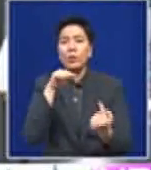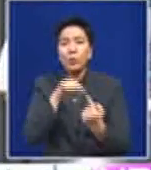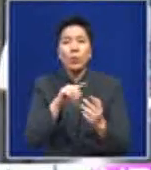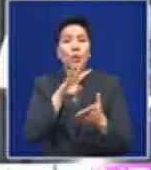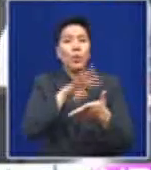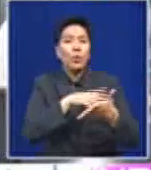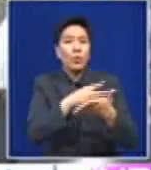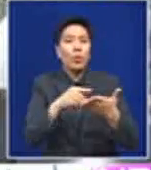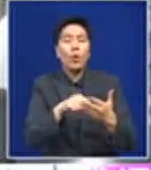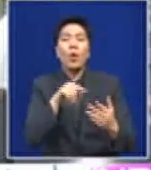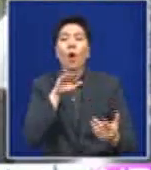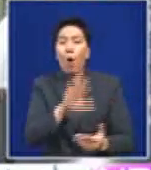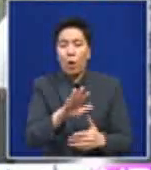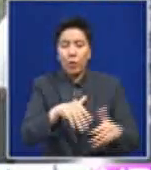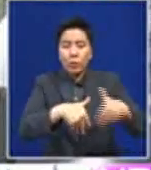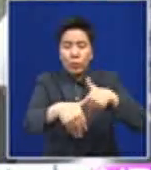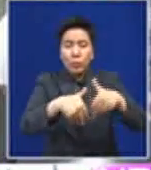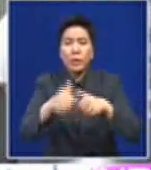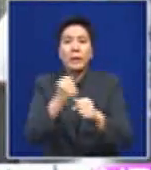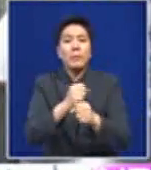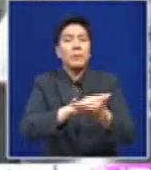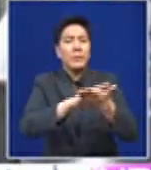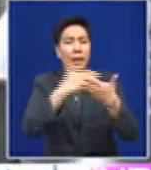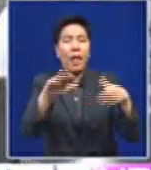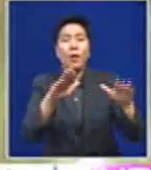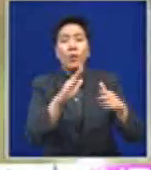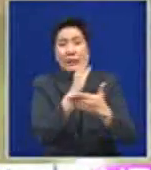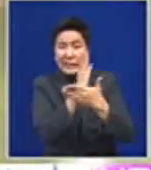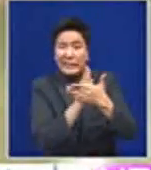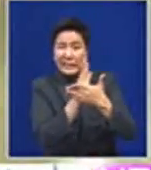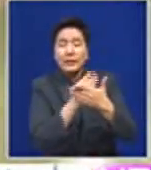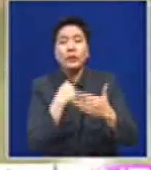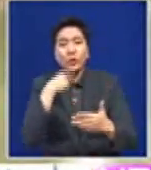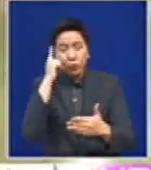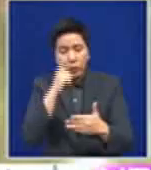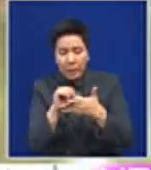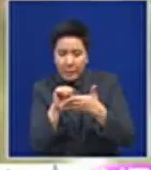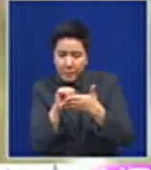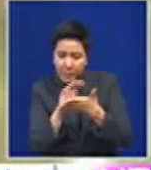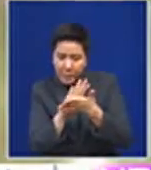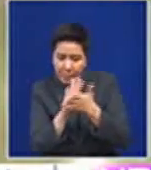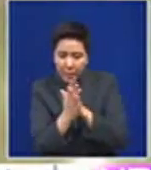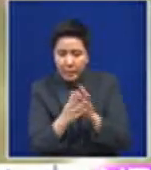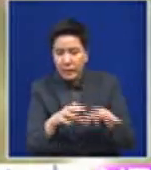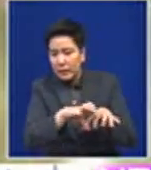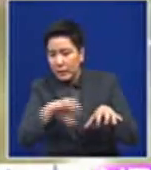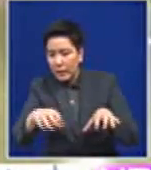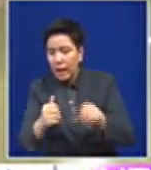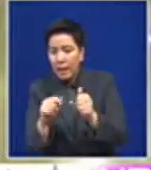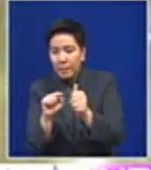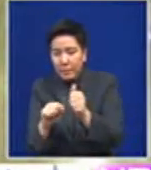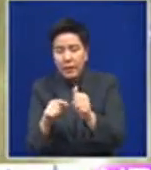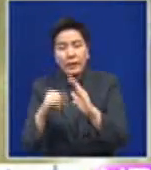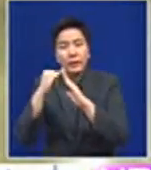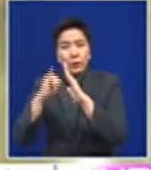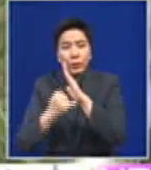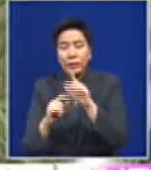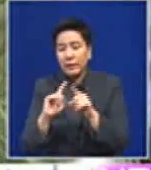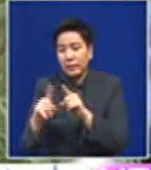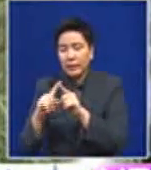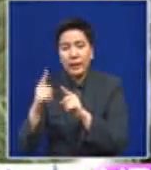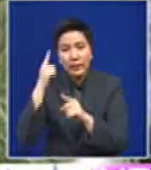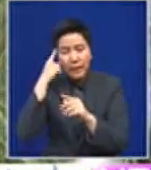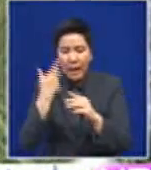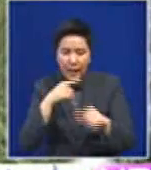ครงการท้องถิ่นได้ดำเนินการก่อสร้างไปแล้วบางส่วนจึงได้มีการปรับเปลี่ยนพื้นที่อื่นในอำเภอและจังหวัดเดียวกันเพื่อไม่